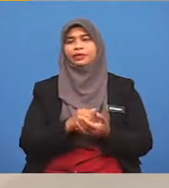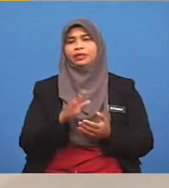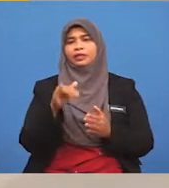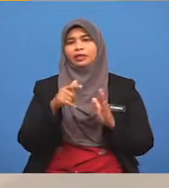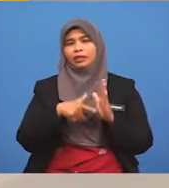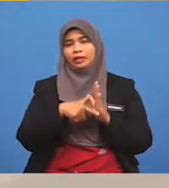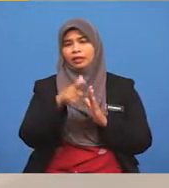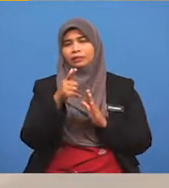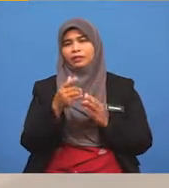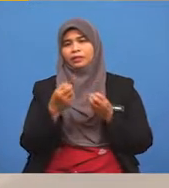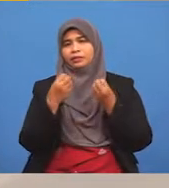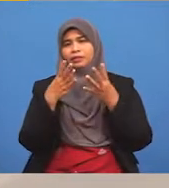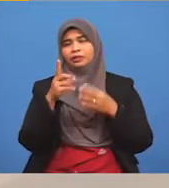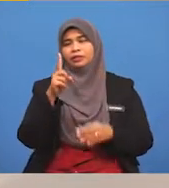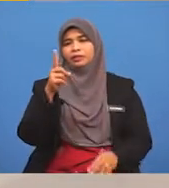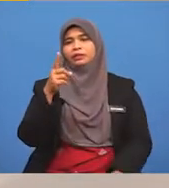sebanyak